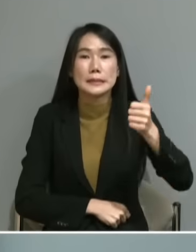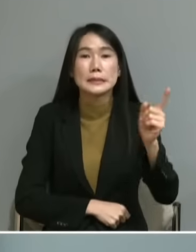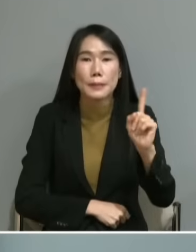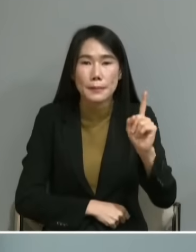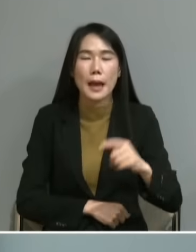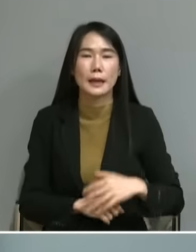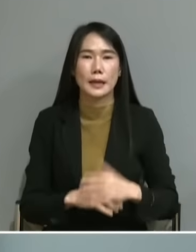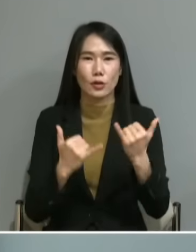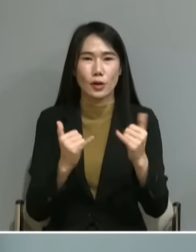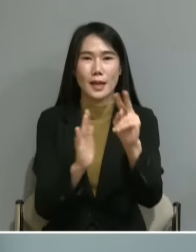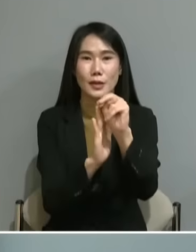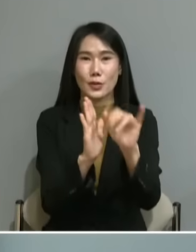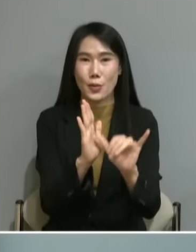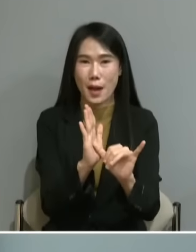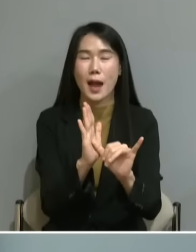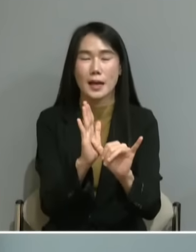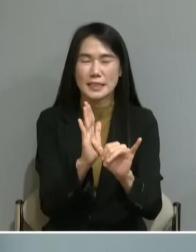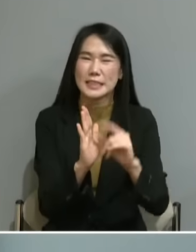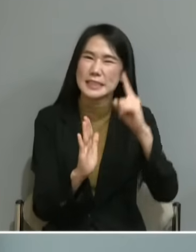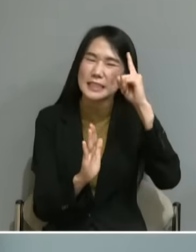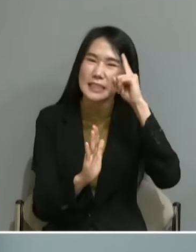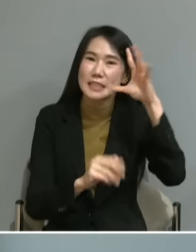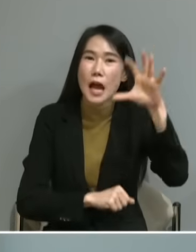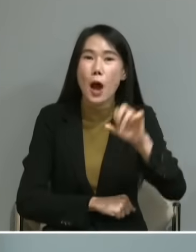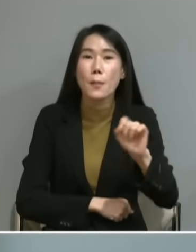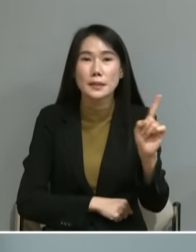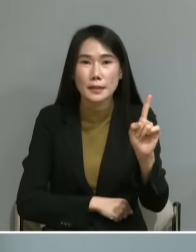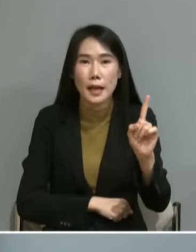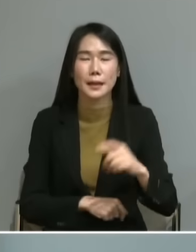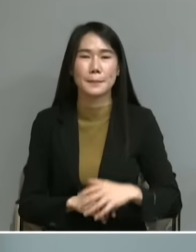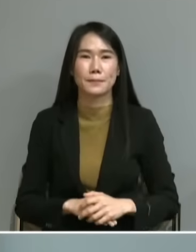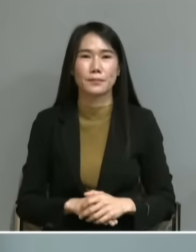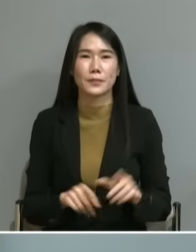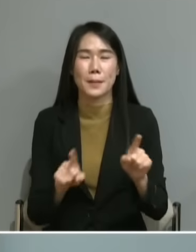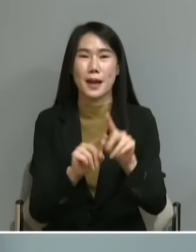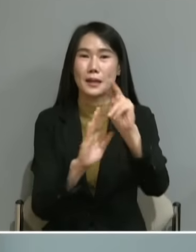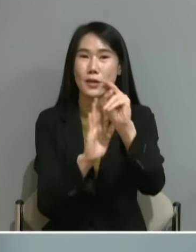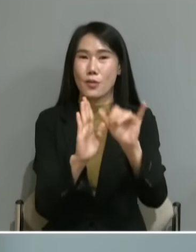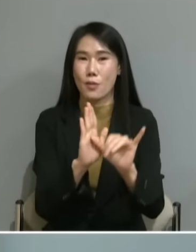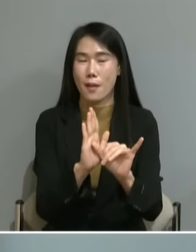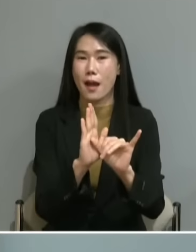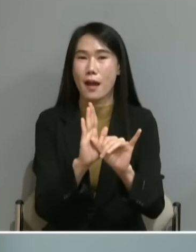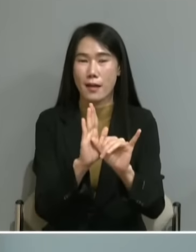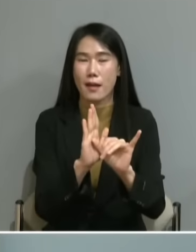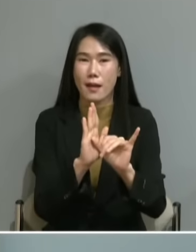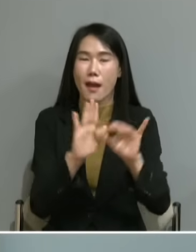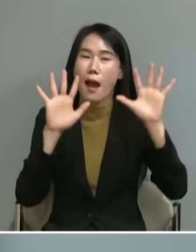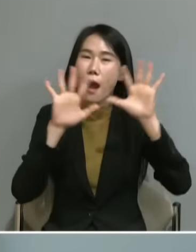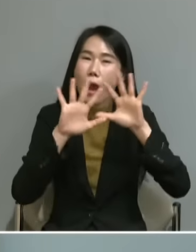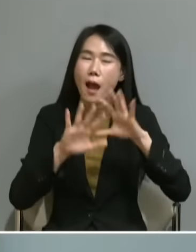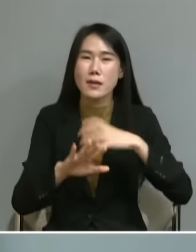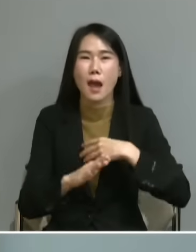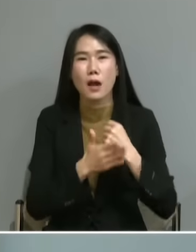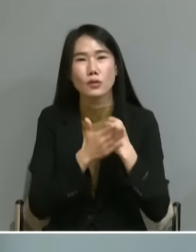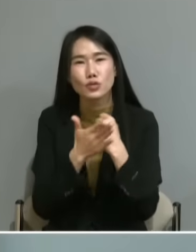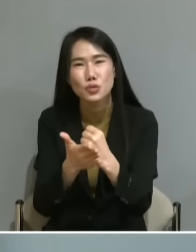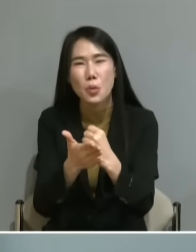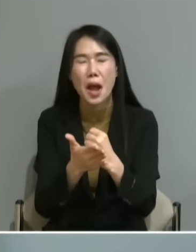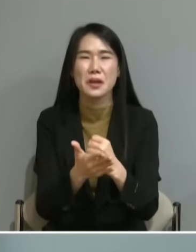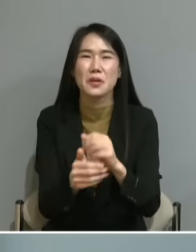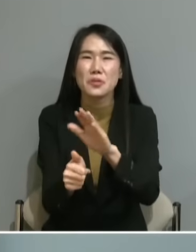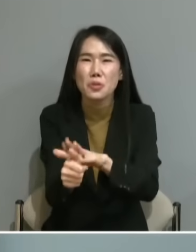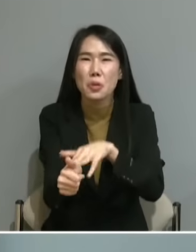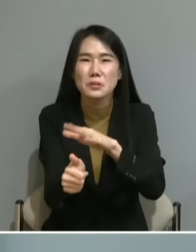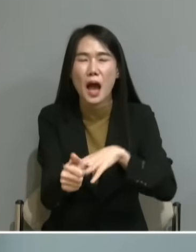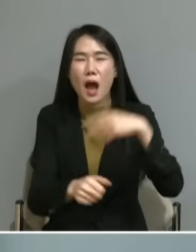ผมต้องเรียนว่านโยบายนี้เนี่ยมันหลักคิดโดยหลักเนี่ยนะครับมันไม่ใช่นโยบายเรื่องของการสงเคราะห์หรือช่วยเหลือประชาชน